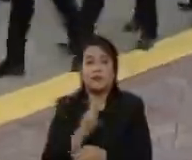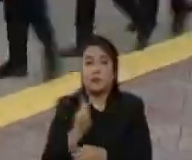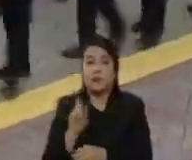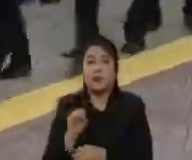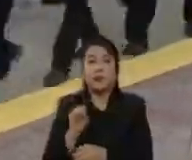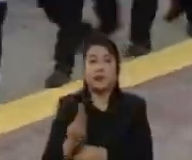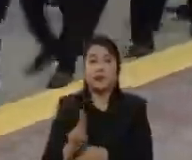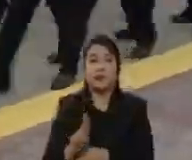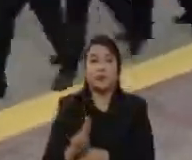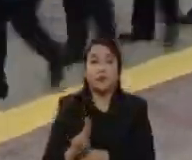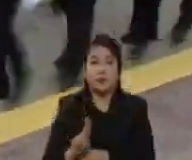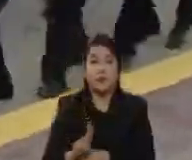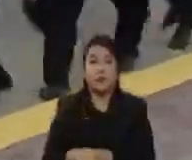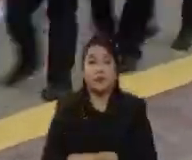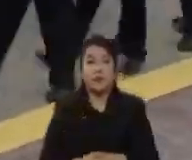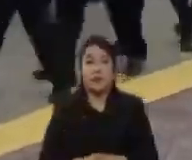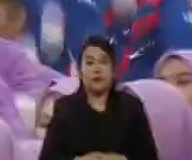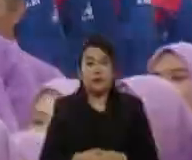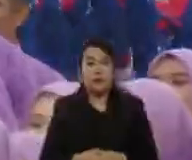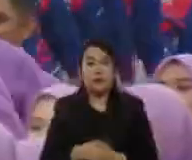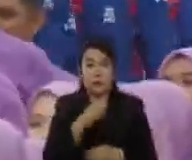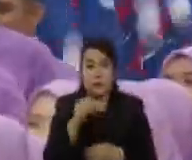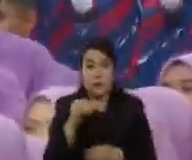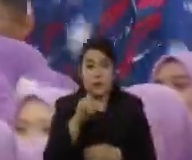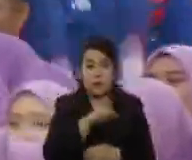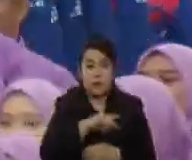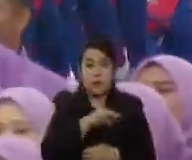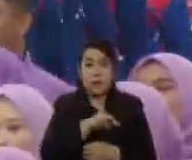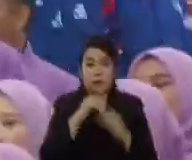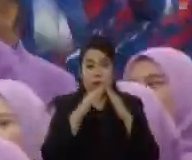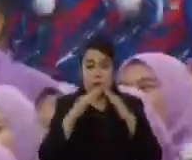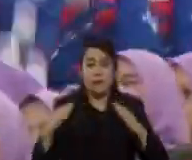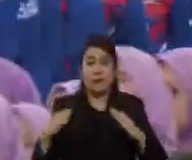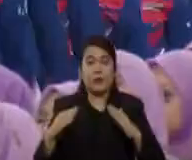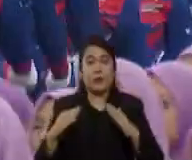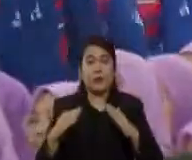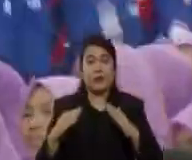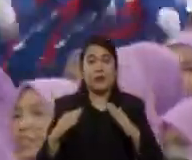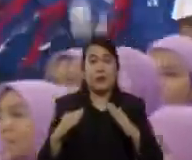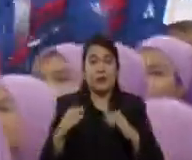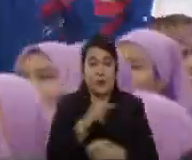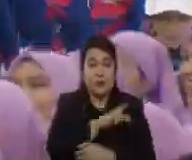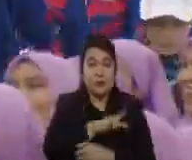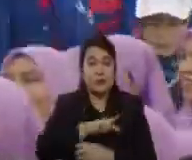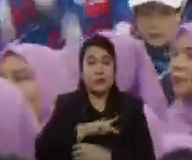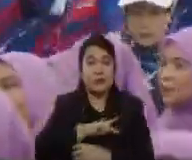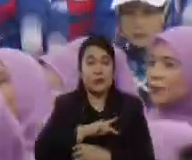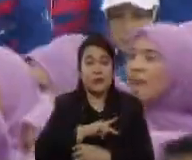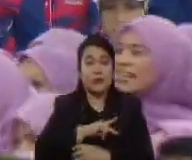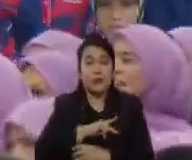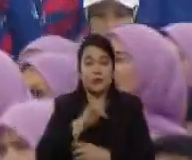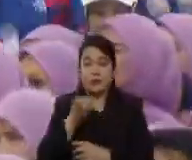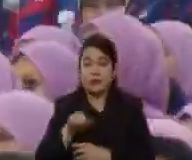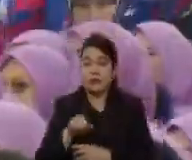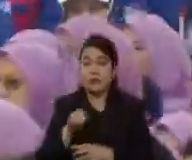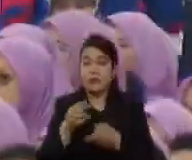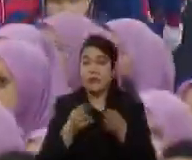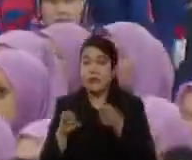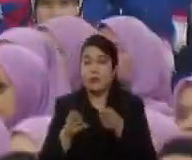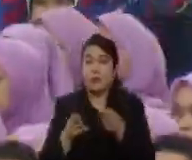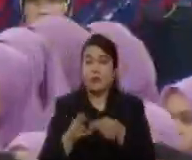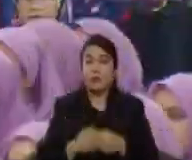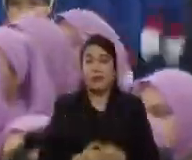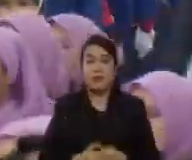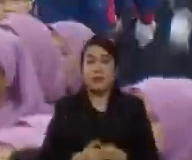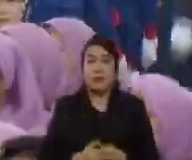Strategik dan Industri Kreatif dan Kementerian Perumahan Kerajaan Tempatan diketuai Yang Berusaha Tuan Muhammad